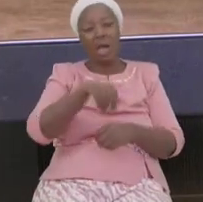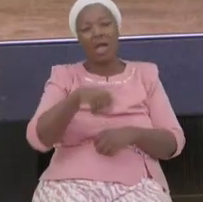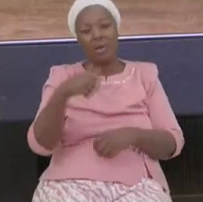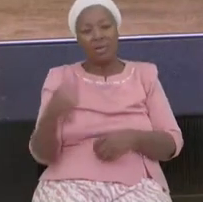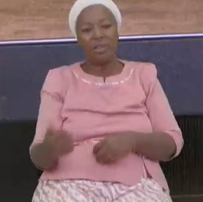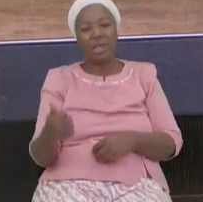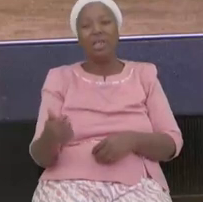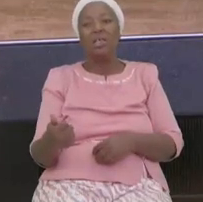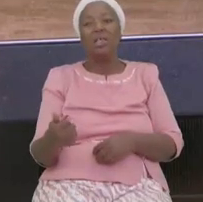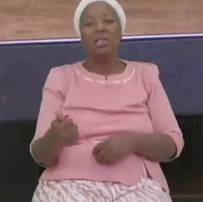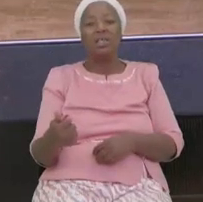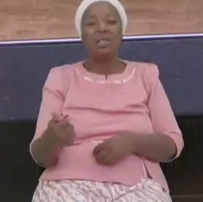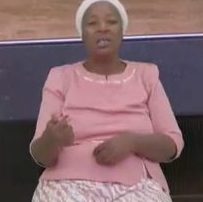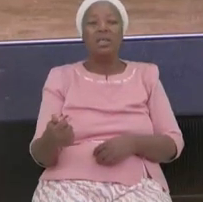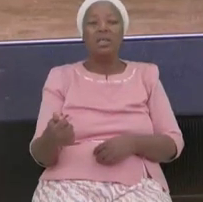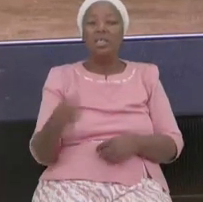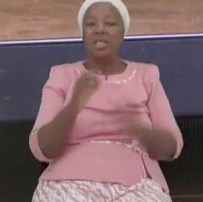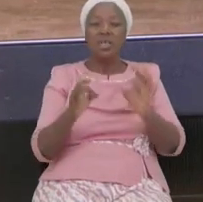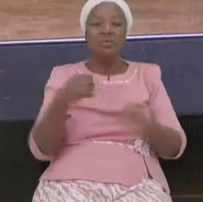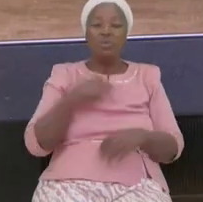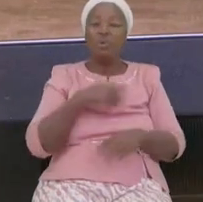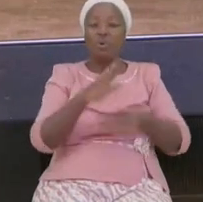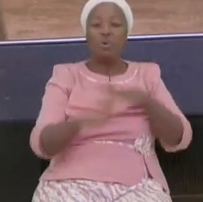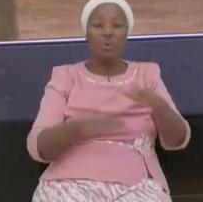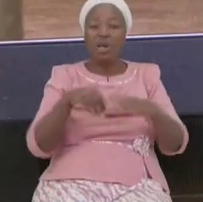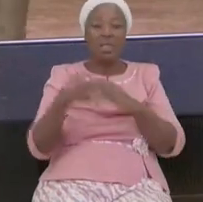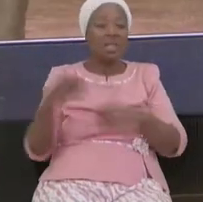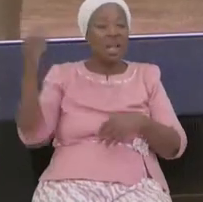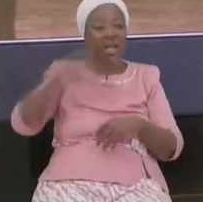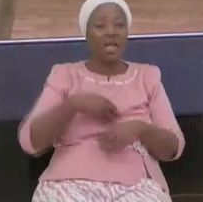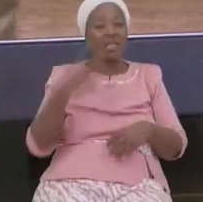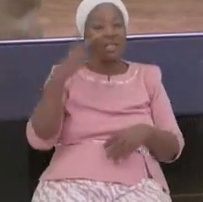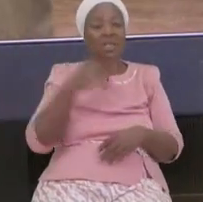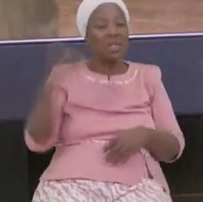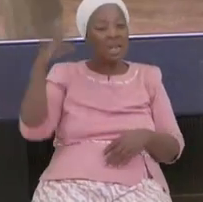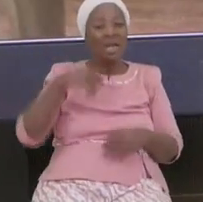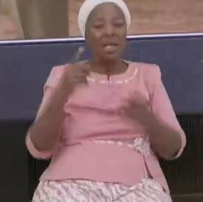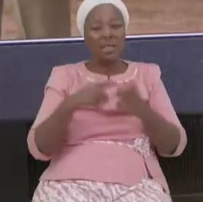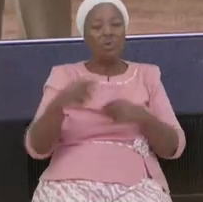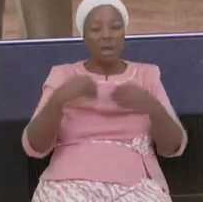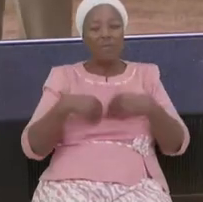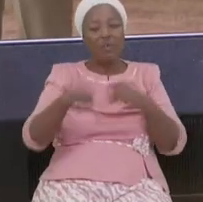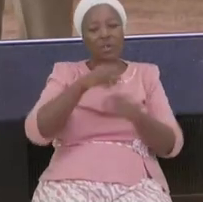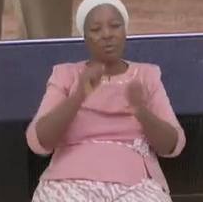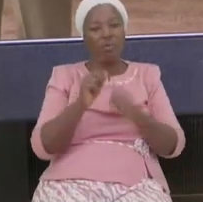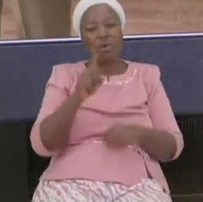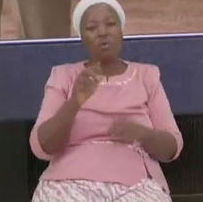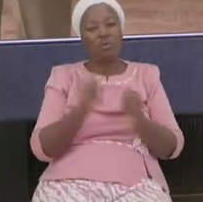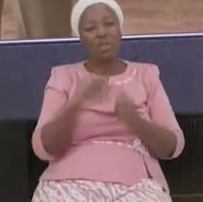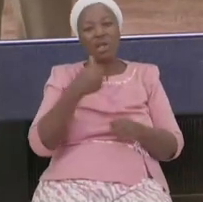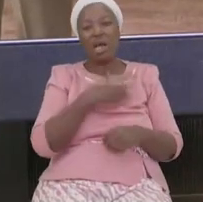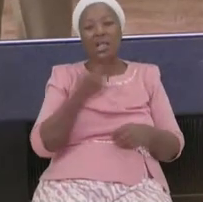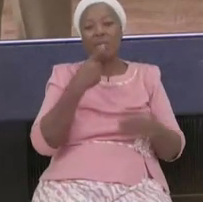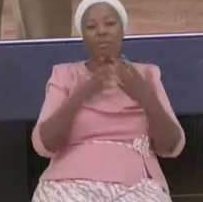aidés. Si nous marchons dans la lumière, comme lui-même est dans la lumière, nous sommes en communion, mutuellement en communion, et le sang de Jésus,